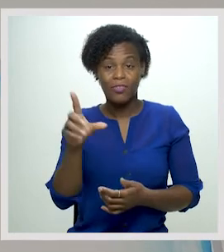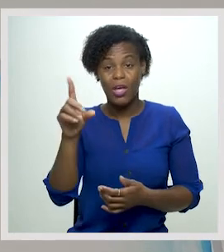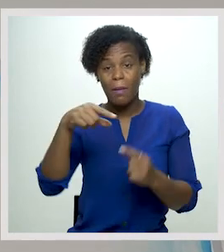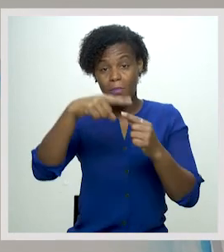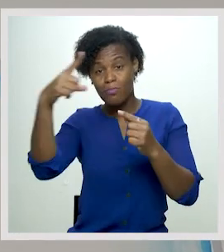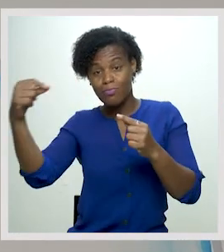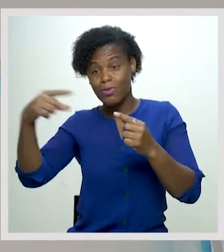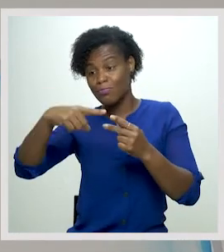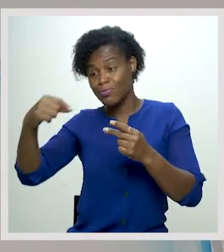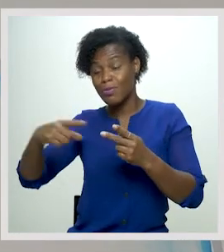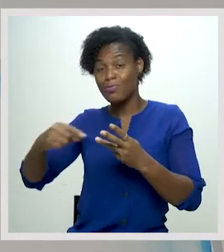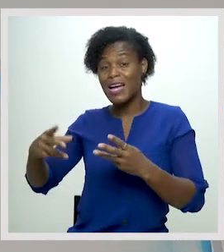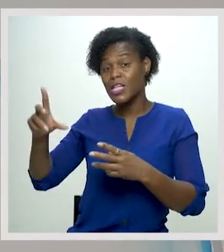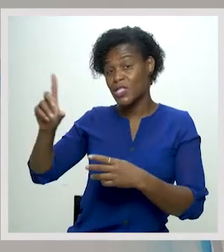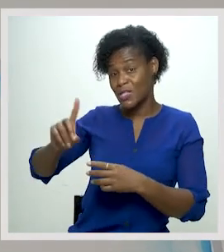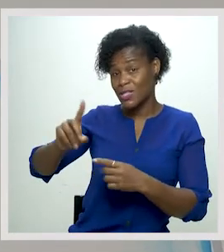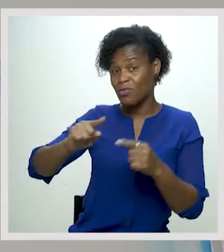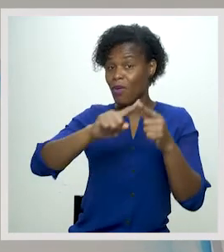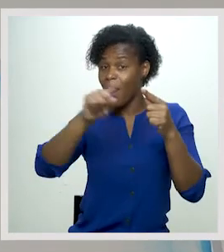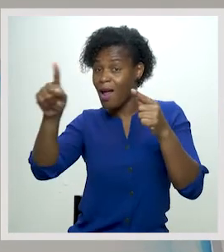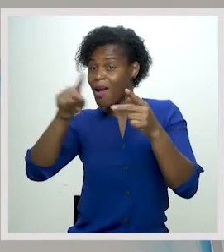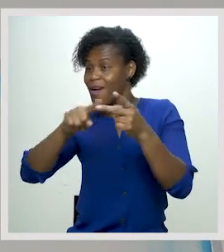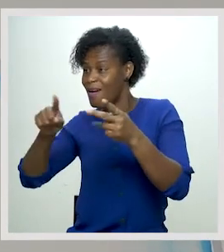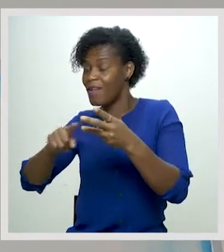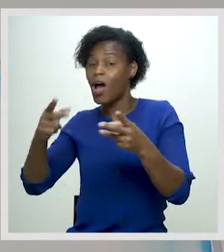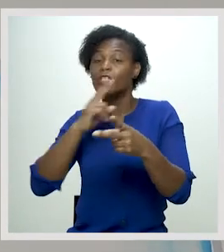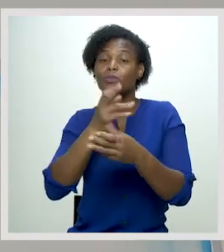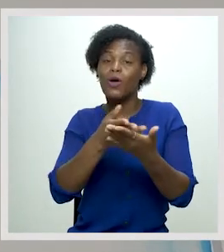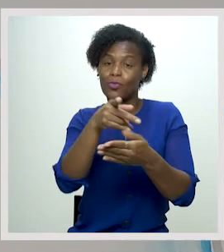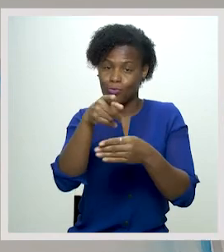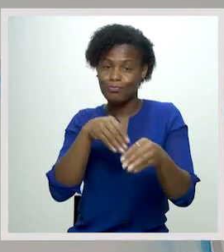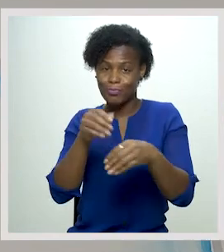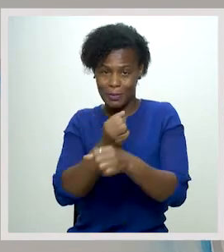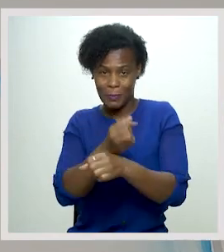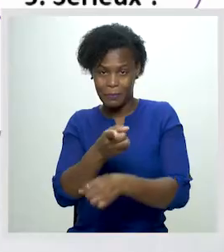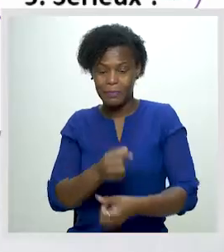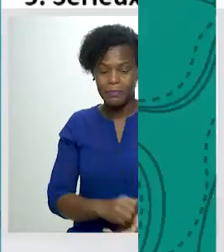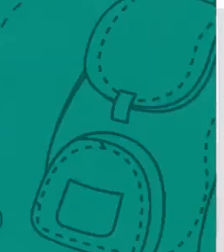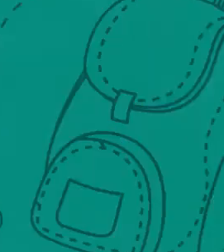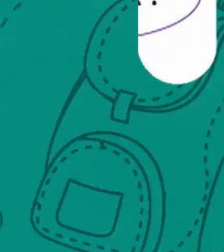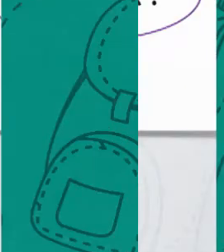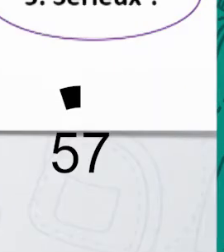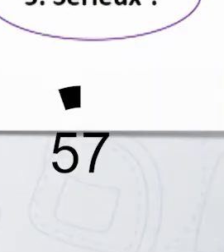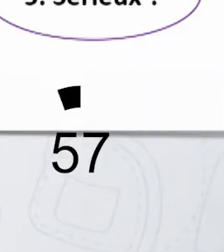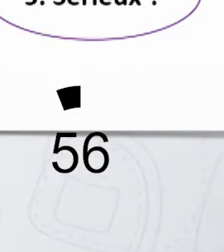de conversation et tu vas les associer aux réponses. À toi de jouer.